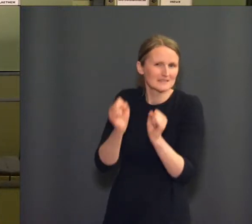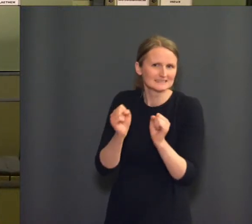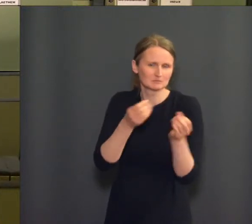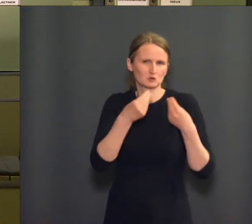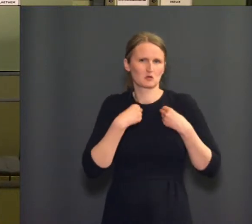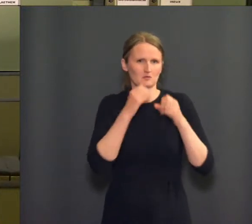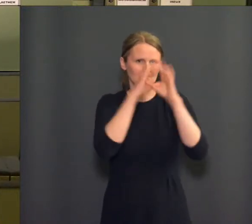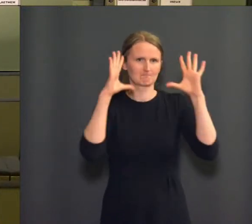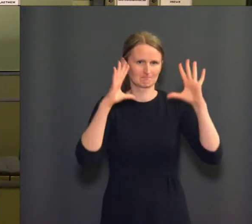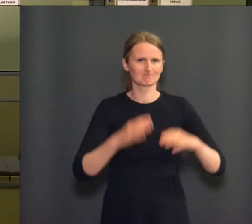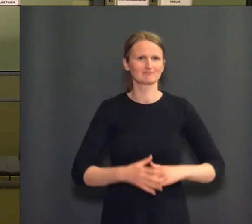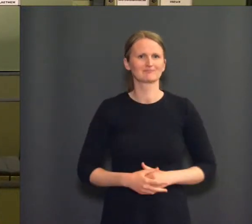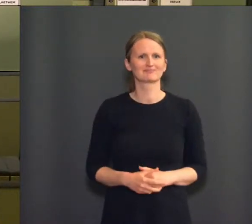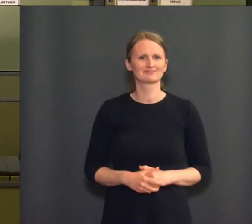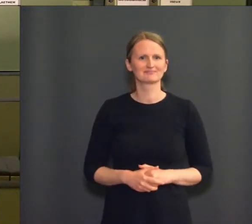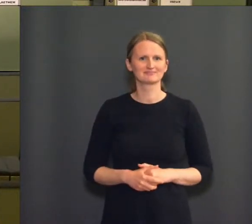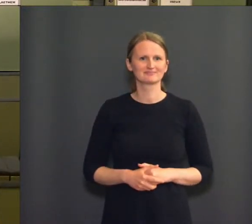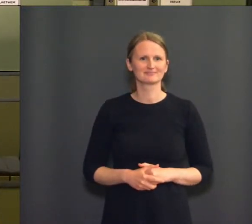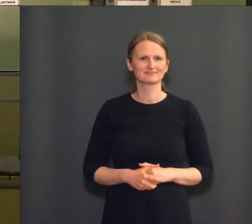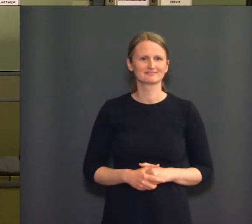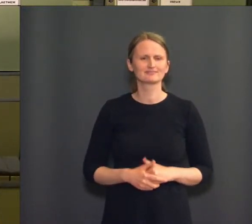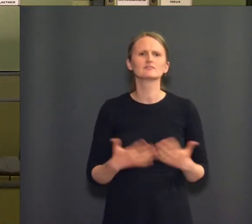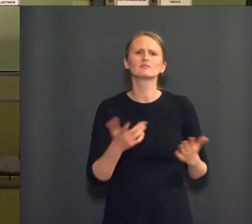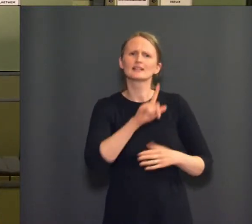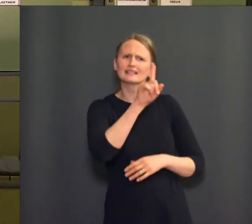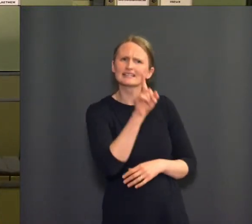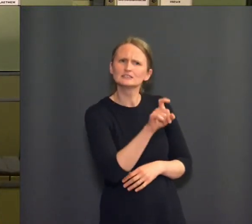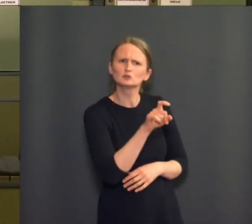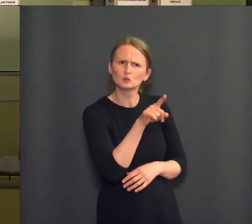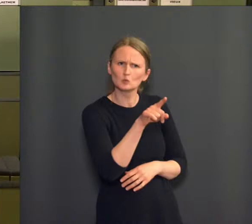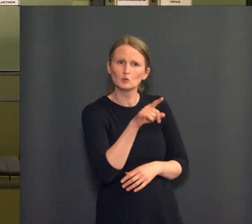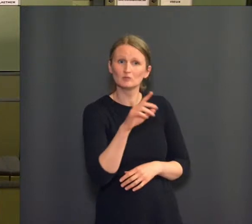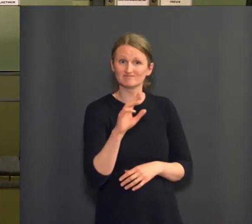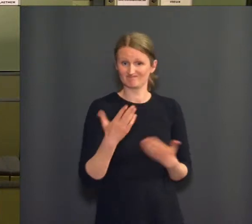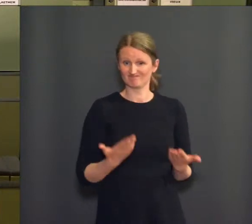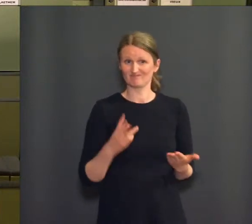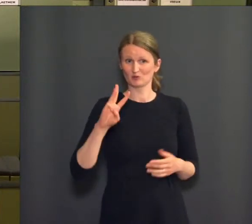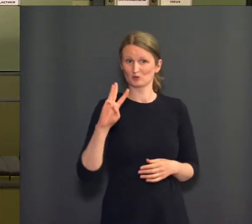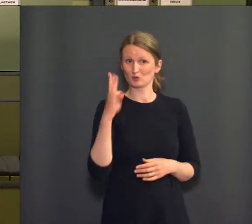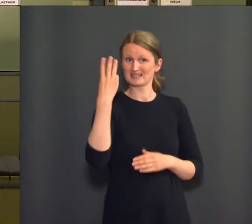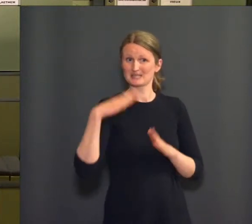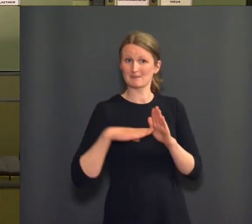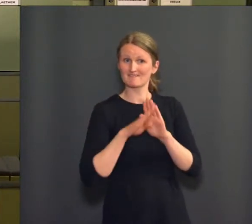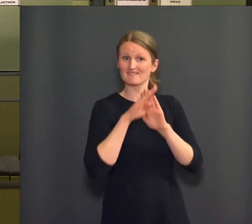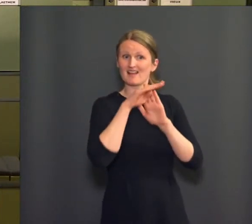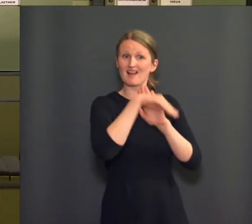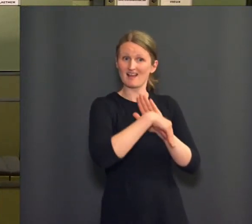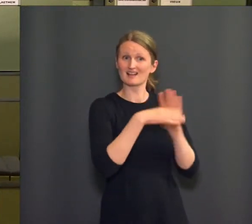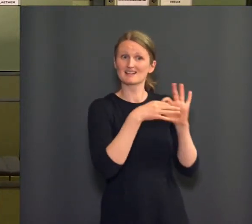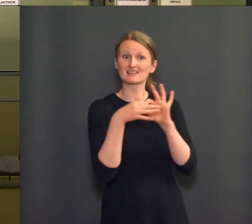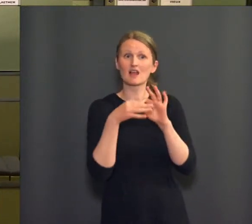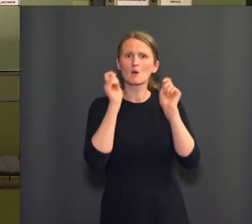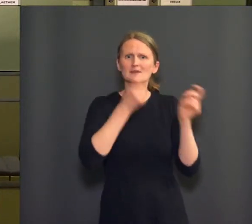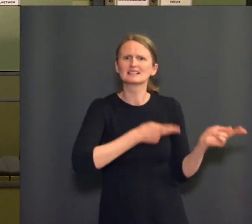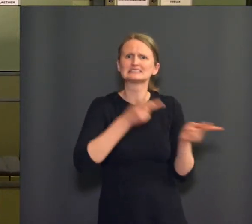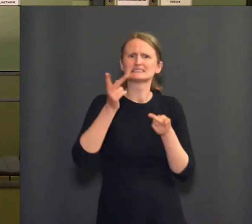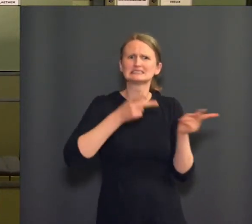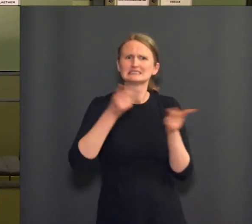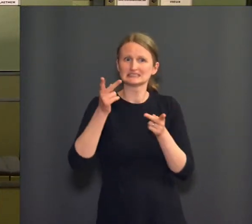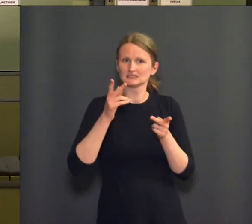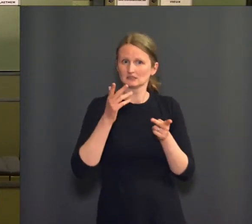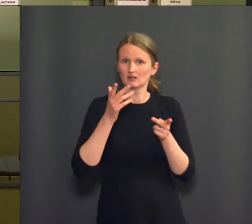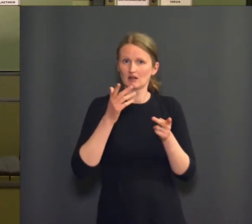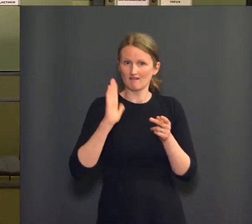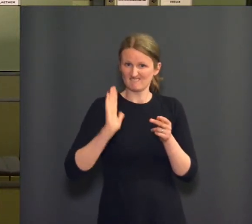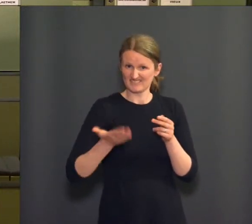Le pic des hospitalisations de cette 3e vague est-il derrière nous? Et quand est-ce que le pic aux soins intensifs est attendu?